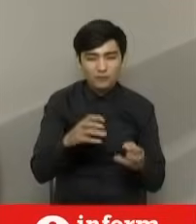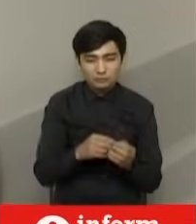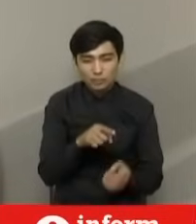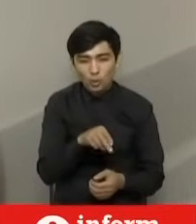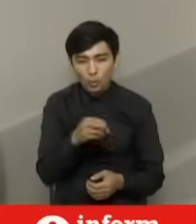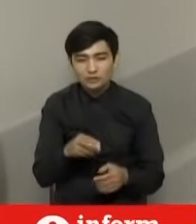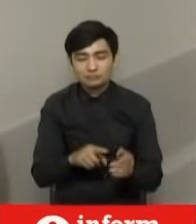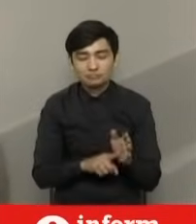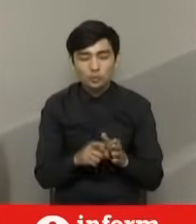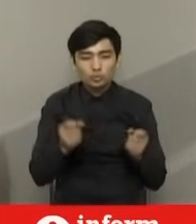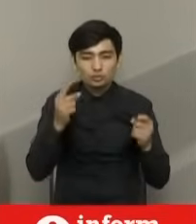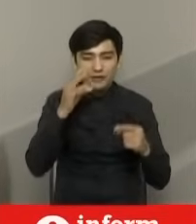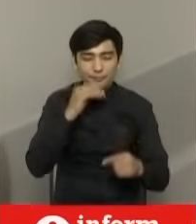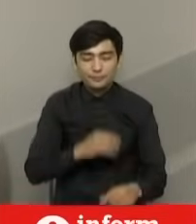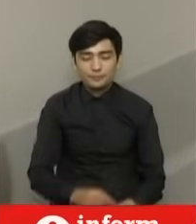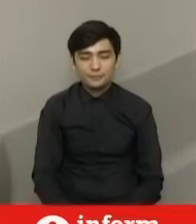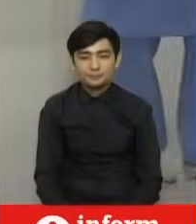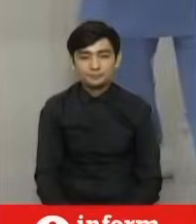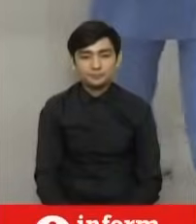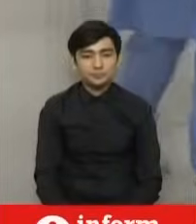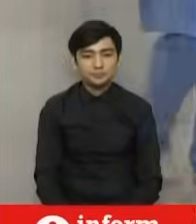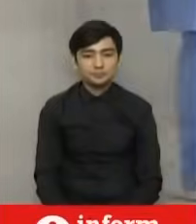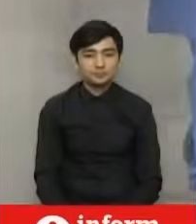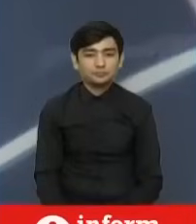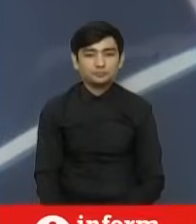на рынок. Илья Райбеков, Дума Сулейменов, Информбюро.